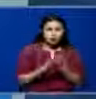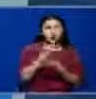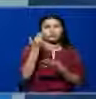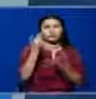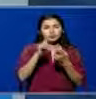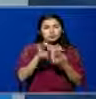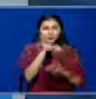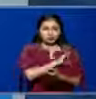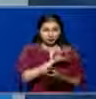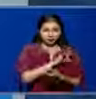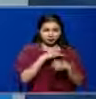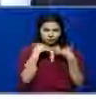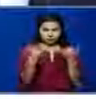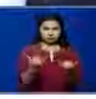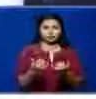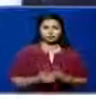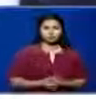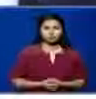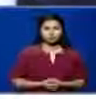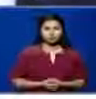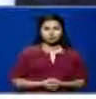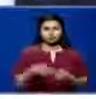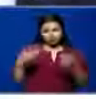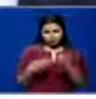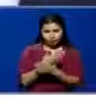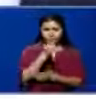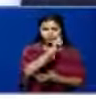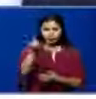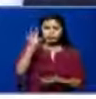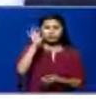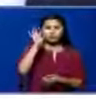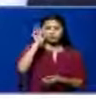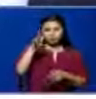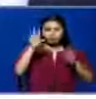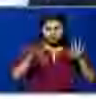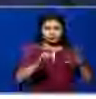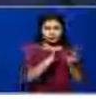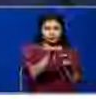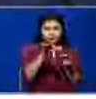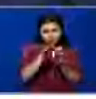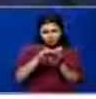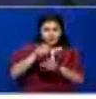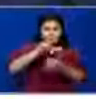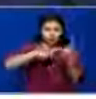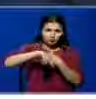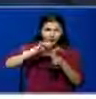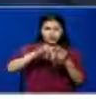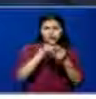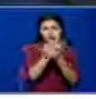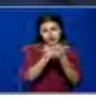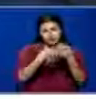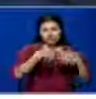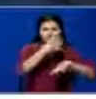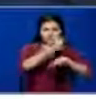ғимараты пайдалануға берілді. Жаңа нысанның ашылу салтанатына облыс және аудандардың шағын және орта кәсіпорындар мен ұйымдардың